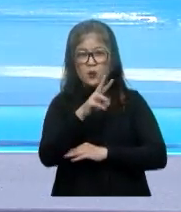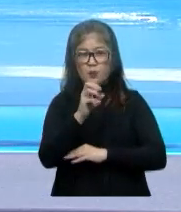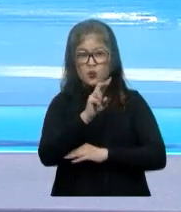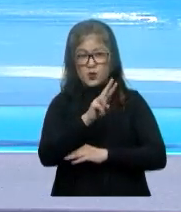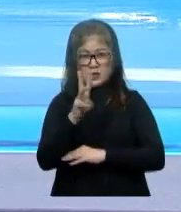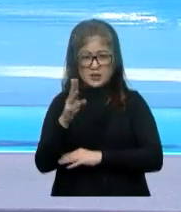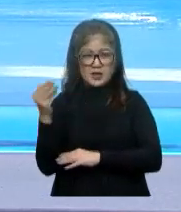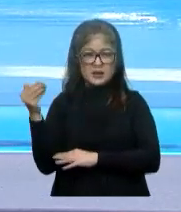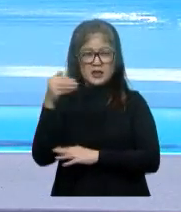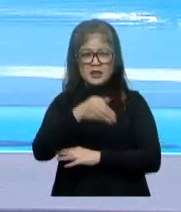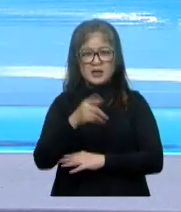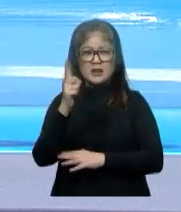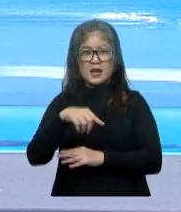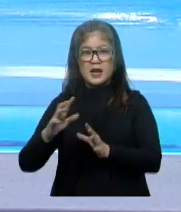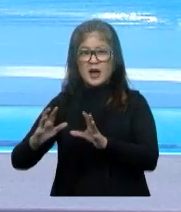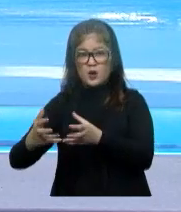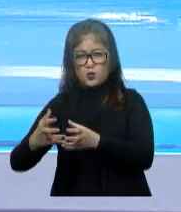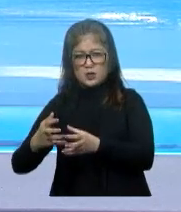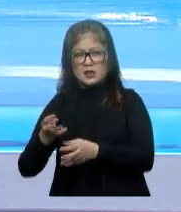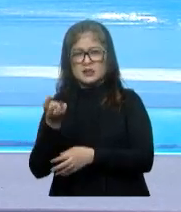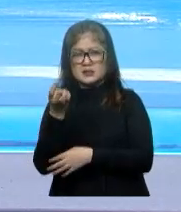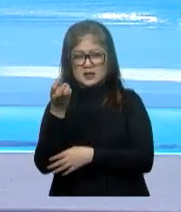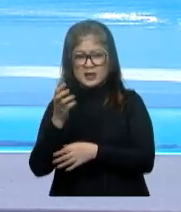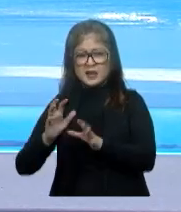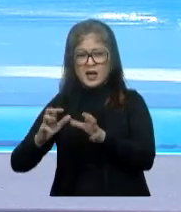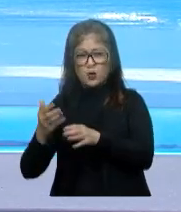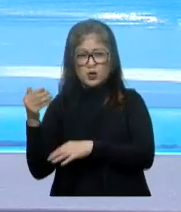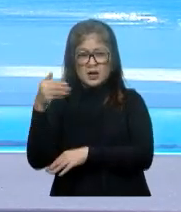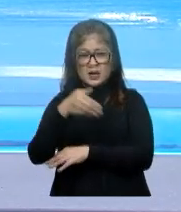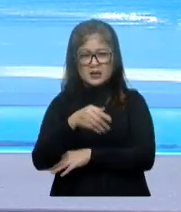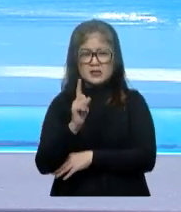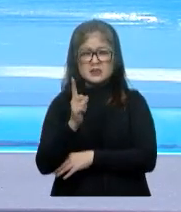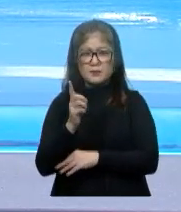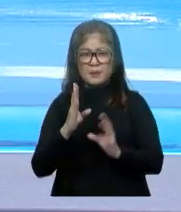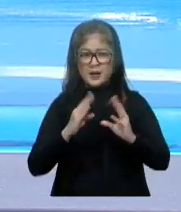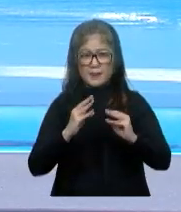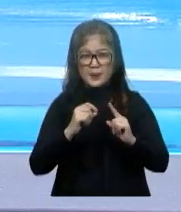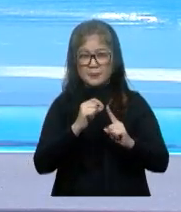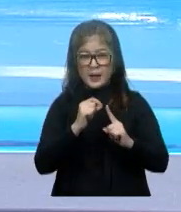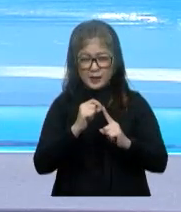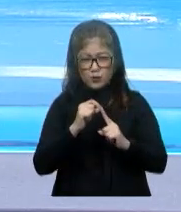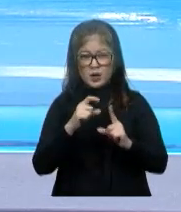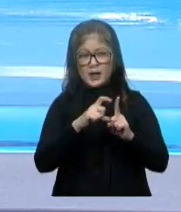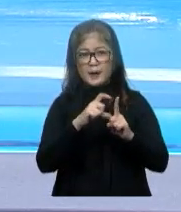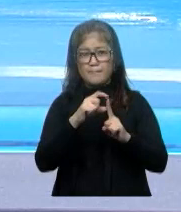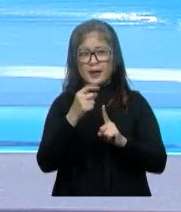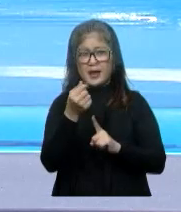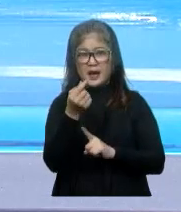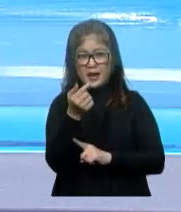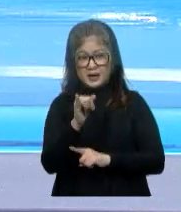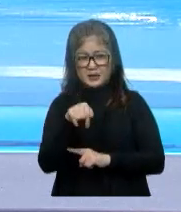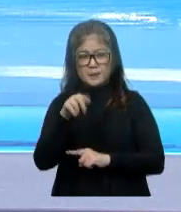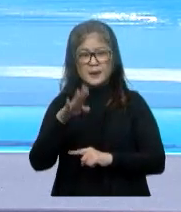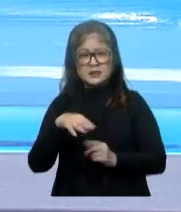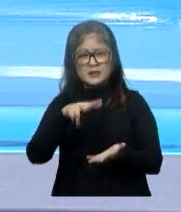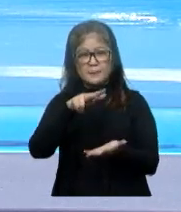hanya dihadiri segelintir anggota alasan sedikitnya anggota yang hadir disebabkan rapat paripurna DPR saat ini masih menerapkan protokol